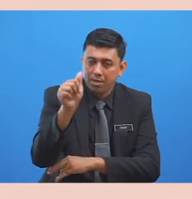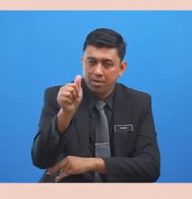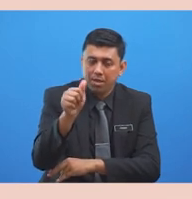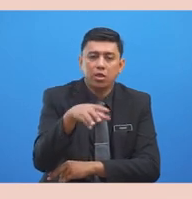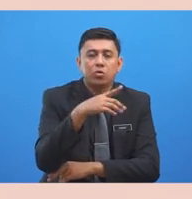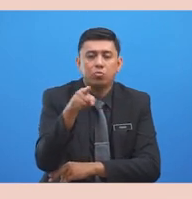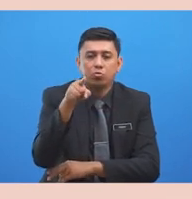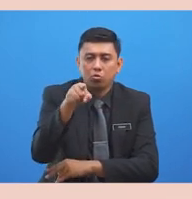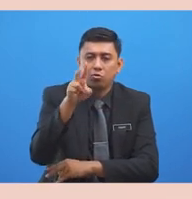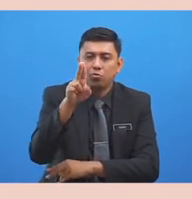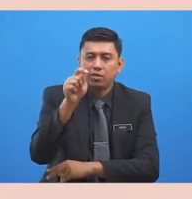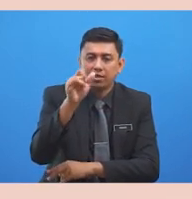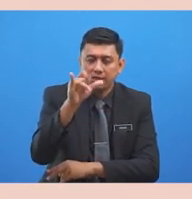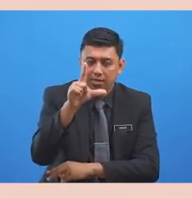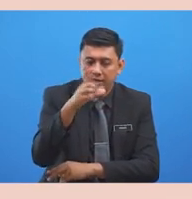java.util.scanner.